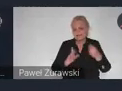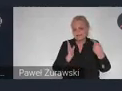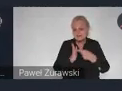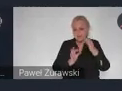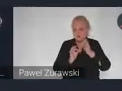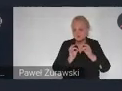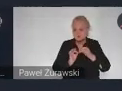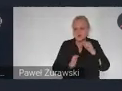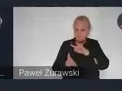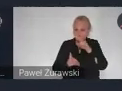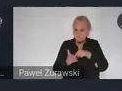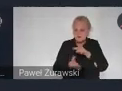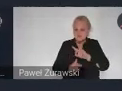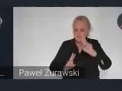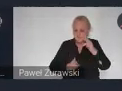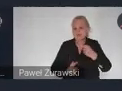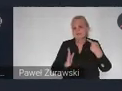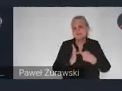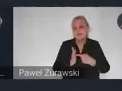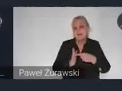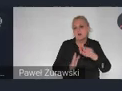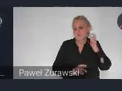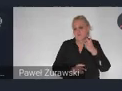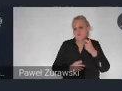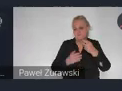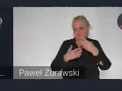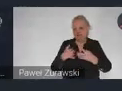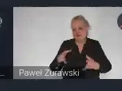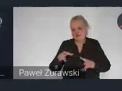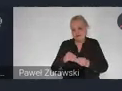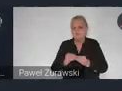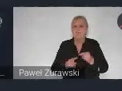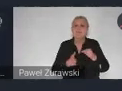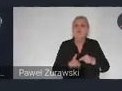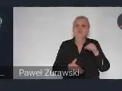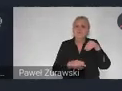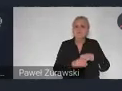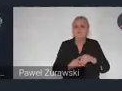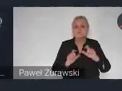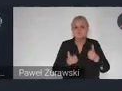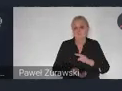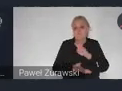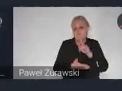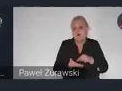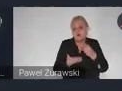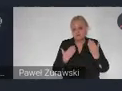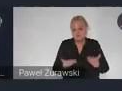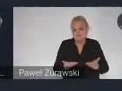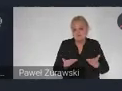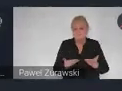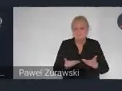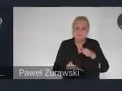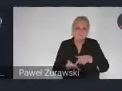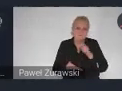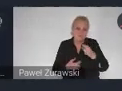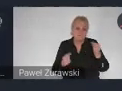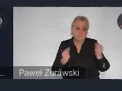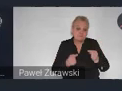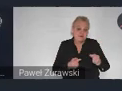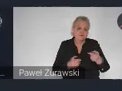szczegółowy który wynikają właśnie z celu głównego w tym przede wszystkim czy właśnie jest ta